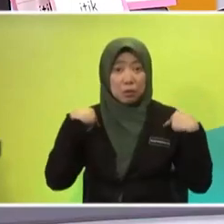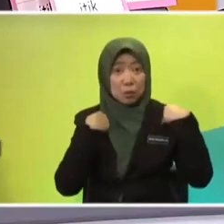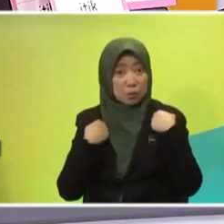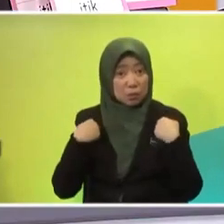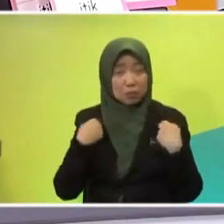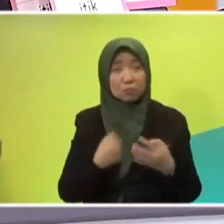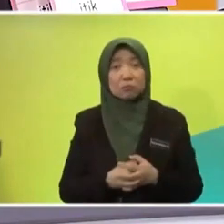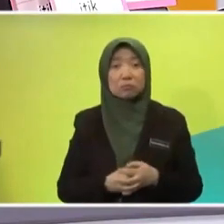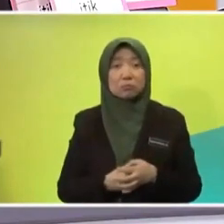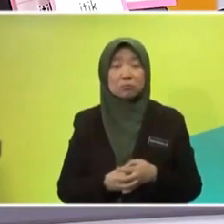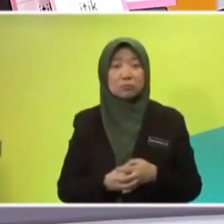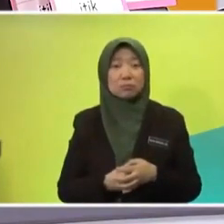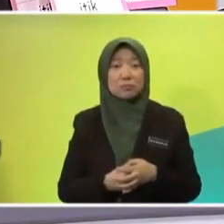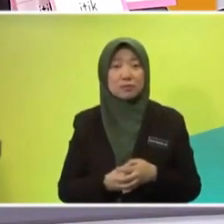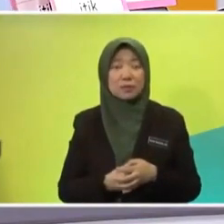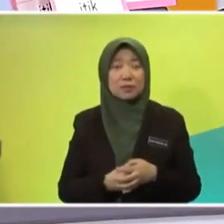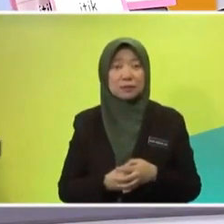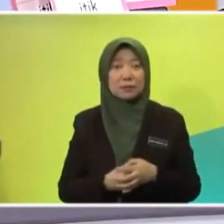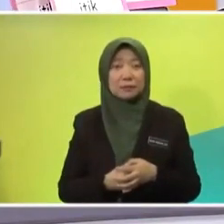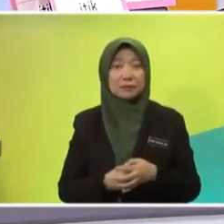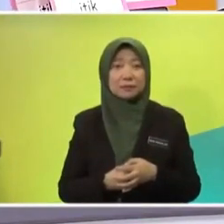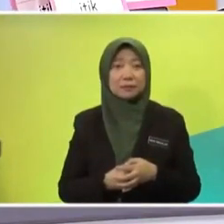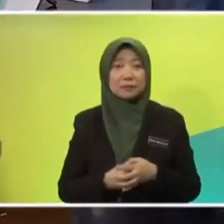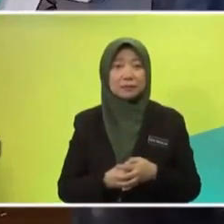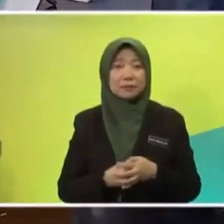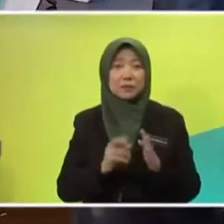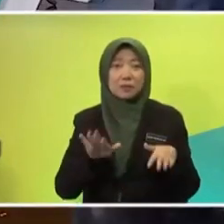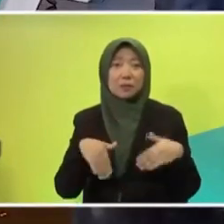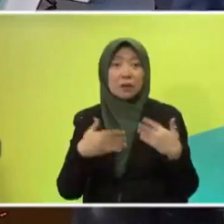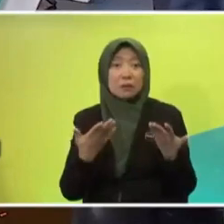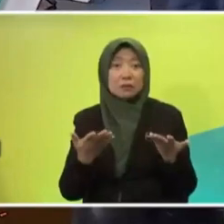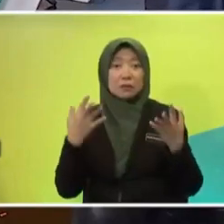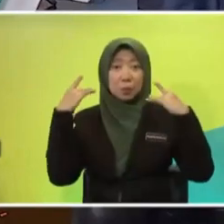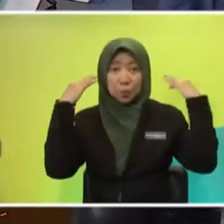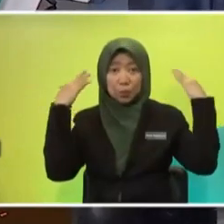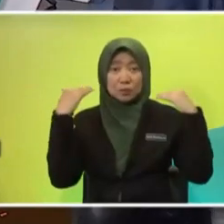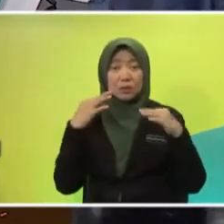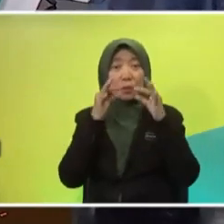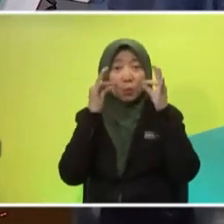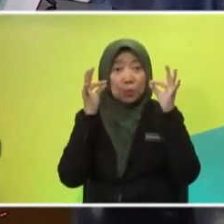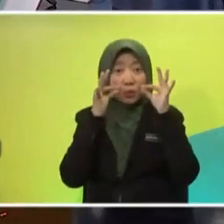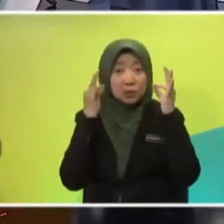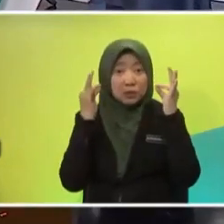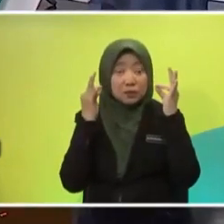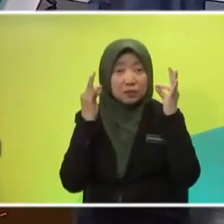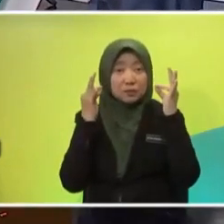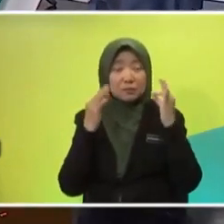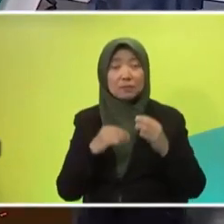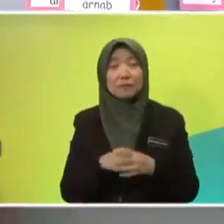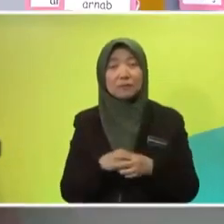Rina lah. Ya. Kak Rina boleh tahu bunyi kucing? Eh, tahu cikgu. Boleh bunyikan kucing cikgu nak